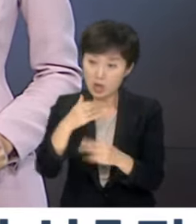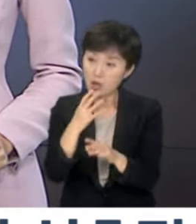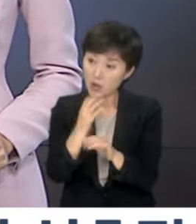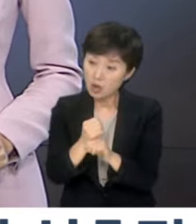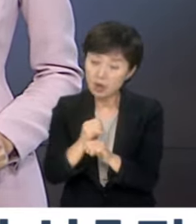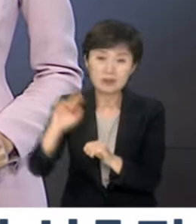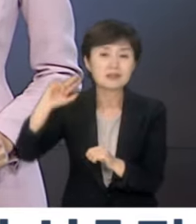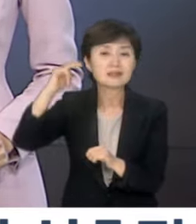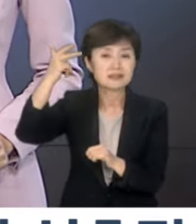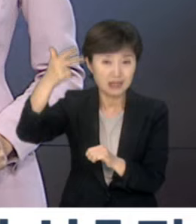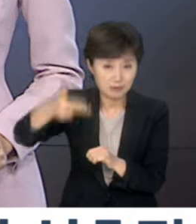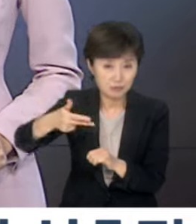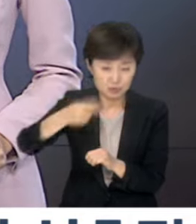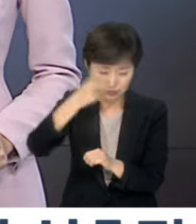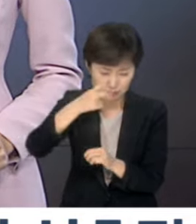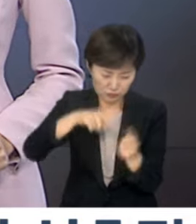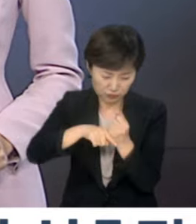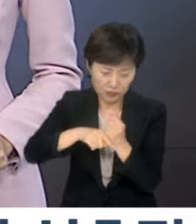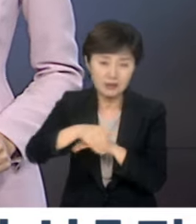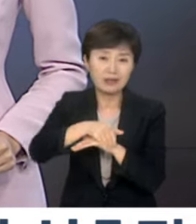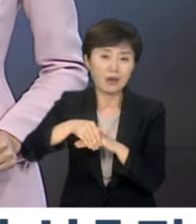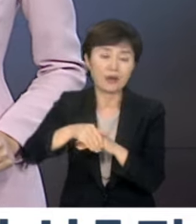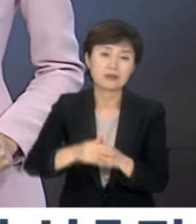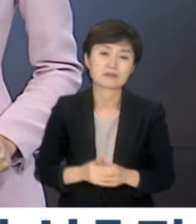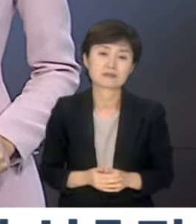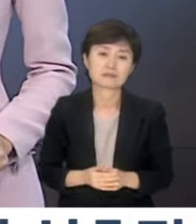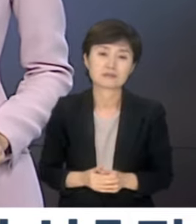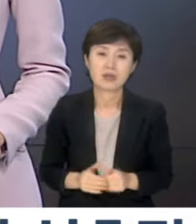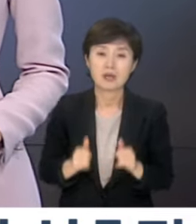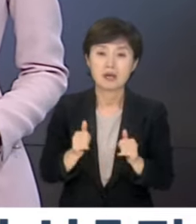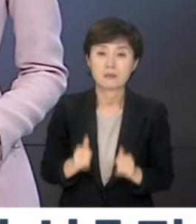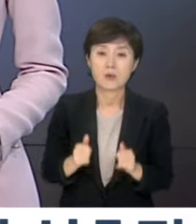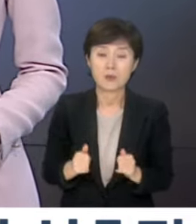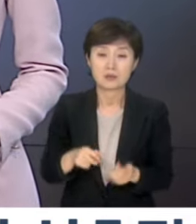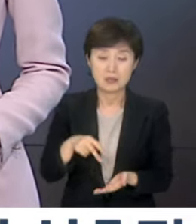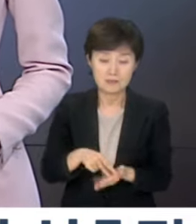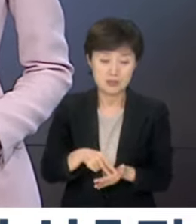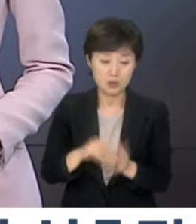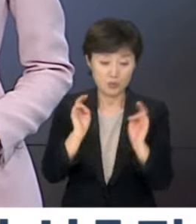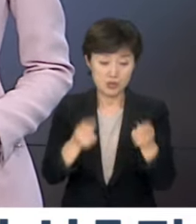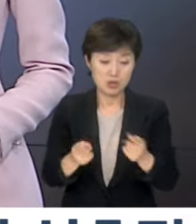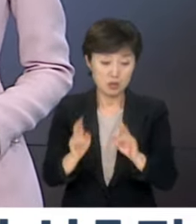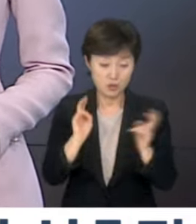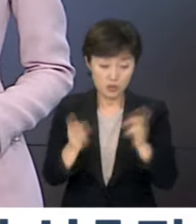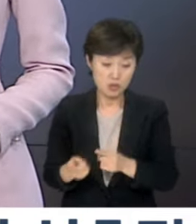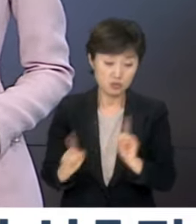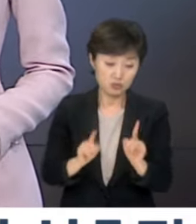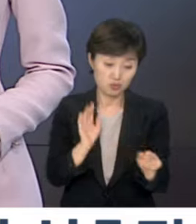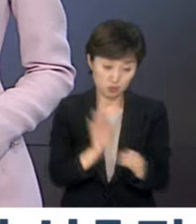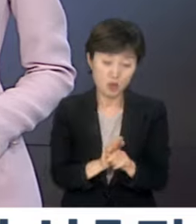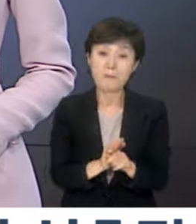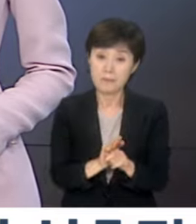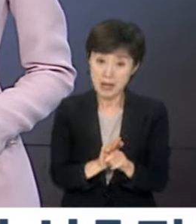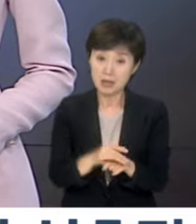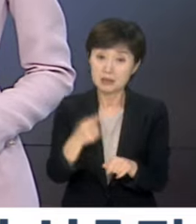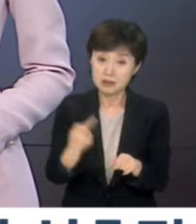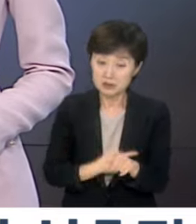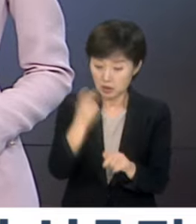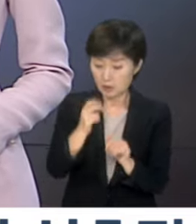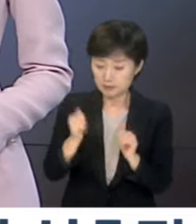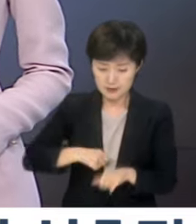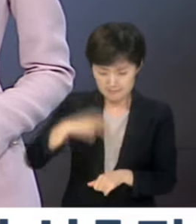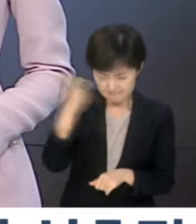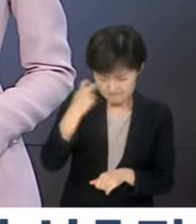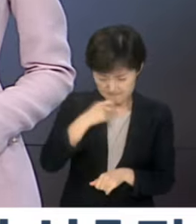주에 불러서 조사할 것으로 전해졌습니다. 네, 법원의 회생 개시 결정이 난 만큼 검찰 수사에 속도가 붙을 것으로